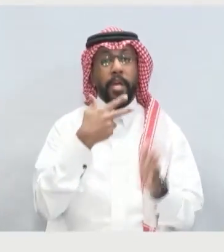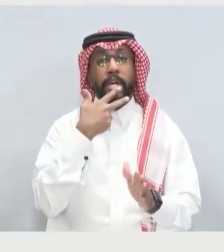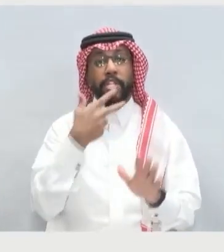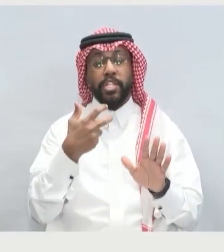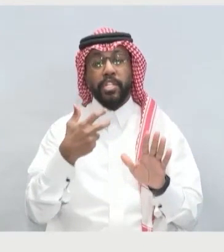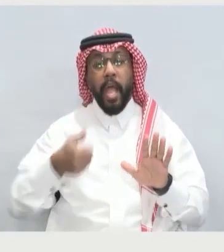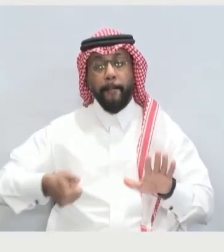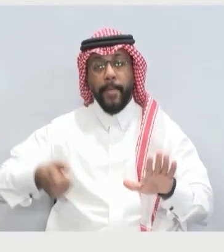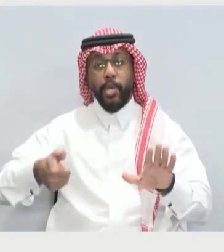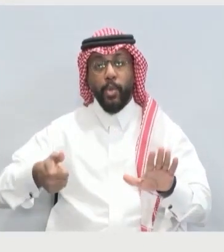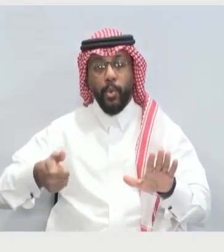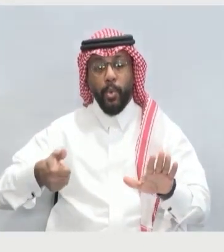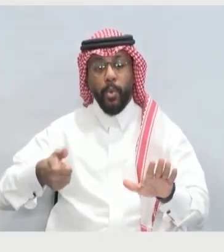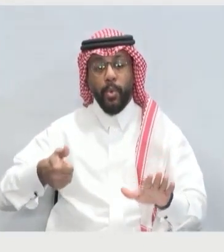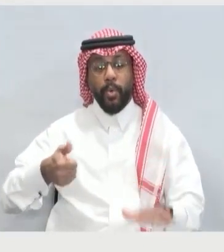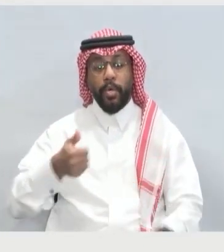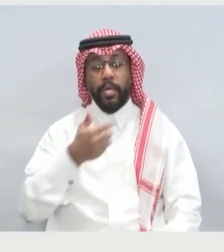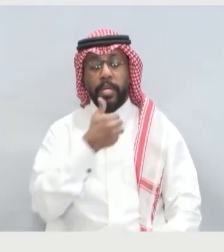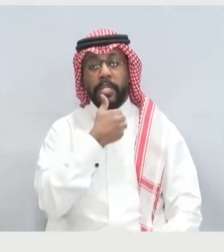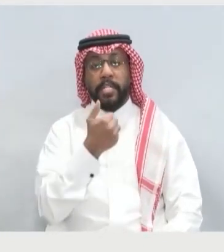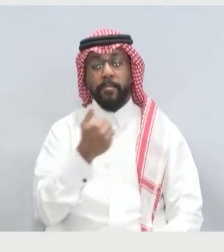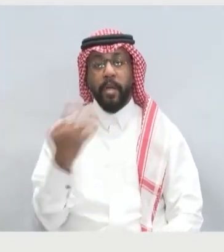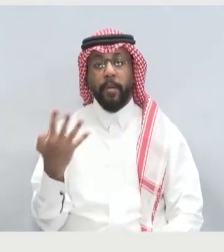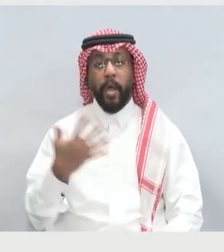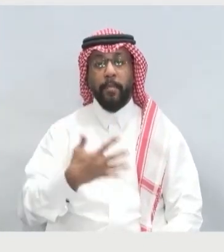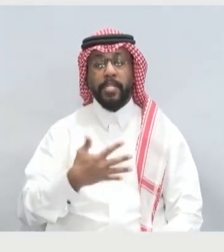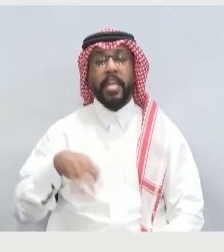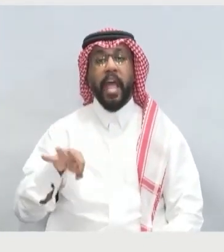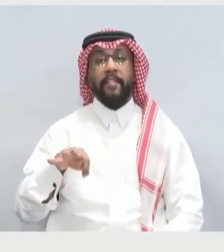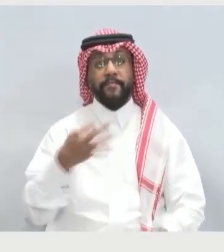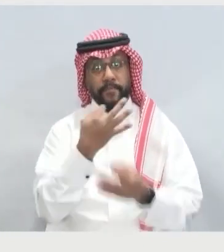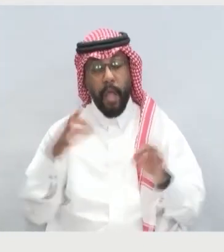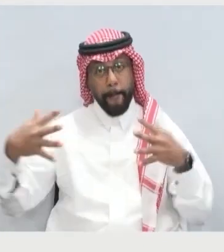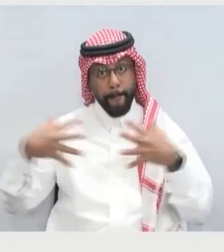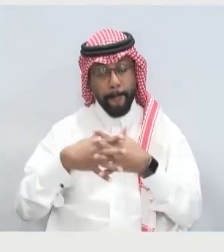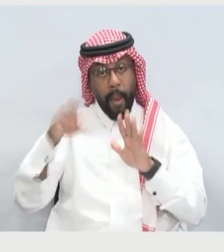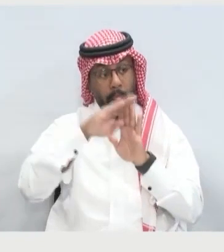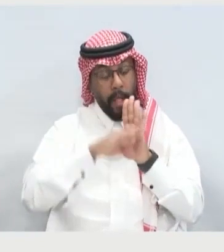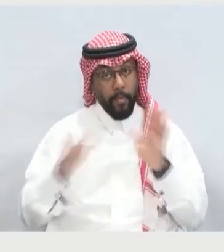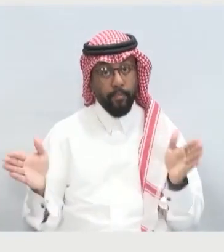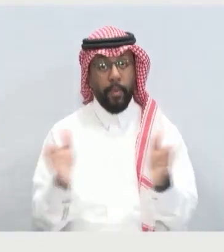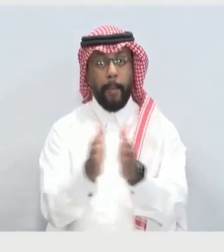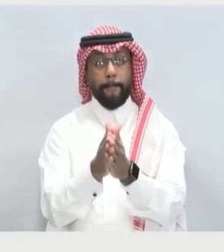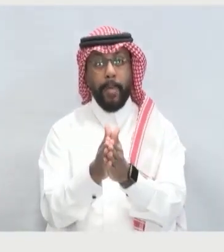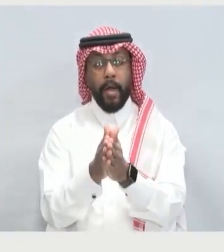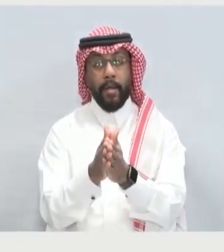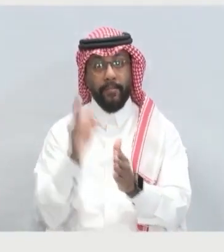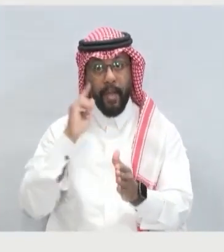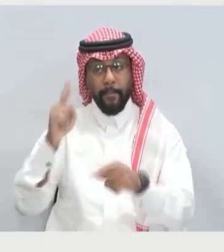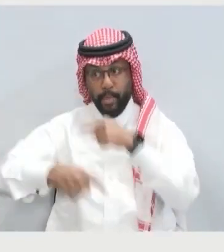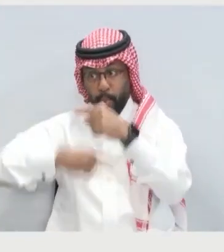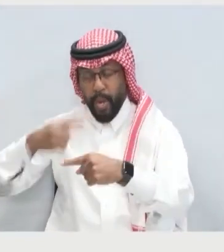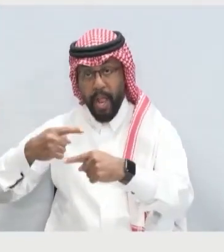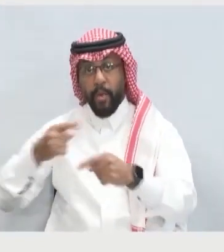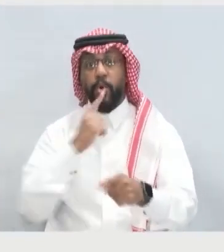مليون و 654 ال اذا تم جمع الاصول المتداوله مع الاصول